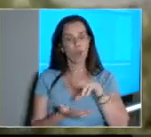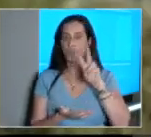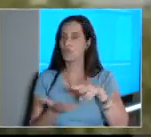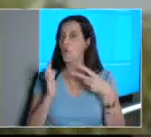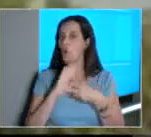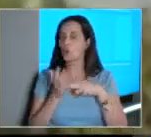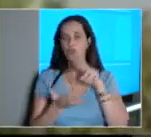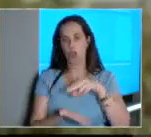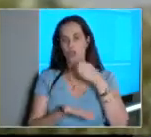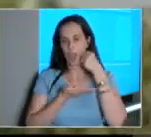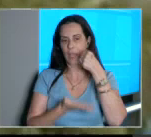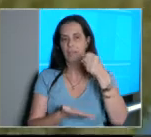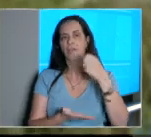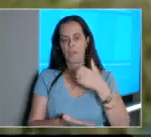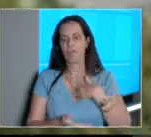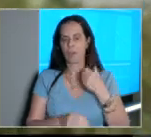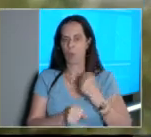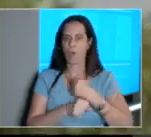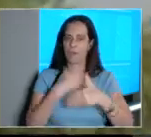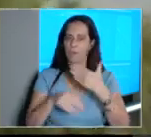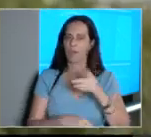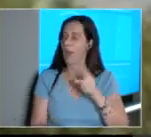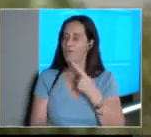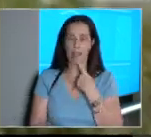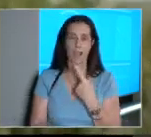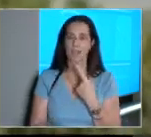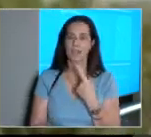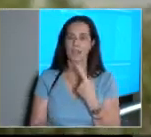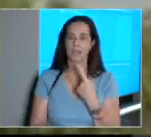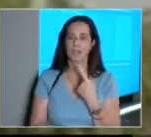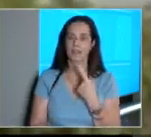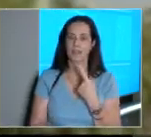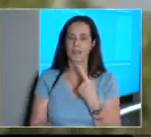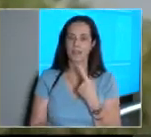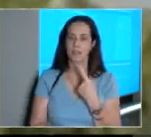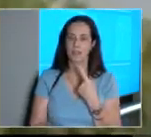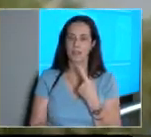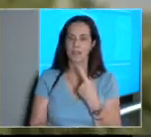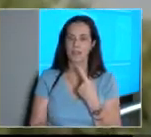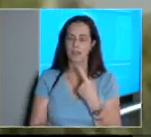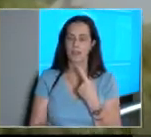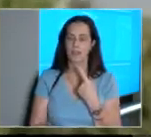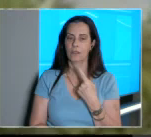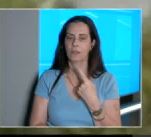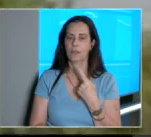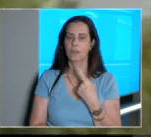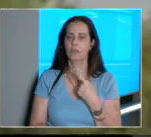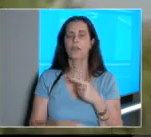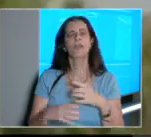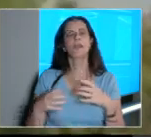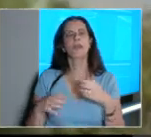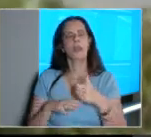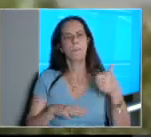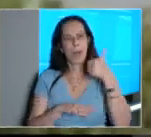תוכניות, יש תקציב, ואנחנו נעים קדימה. חייב להגיד ש... התנועה קדימה, בעזרת רונן פרץ,